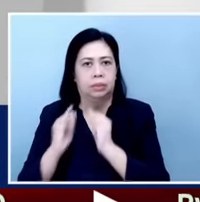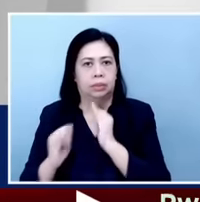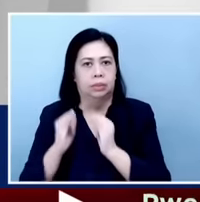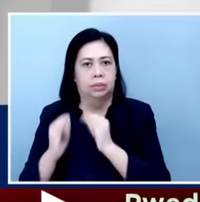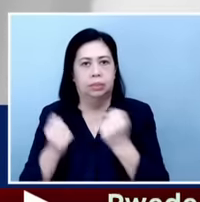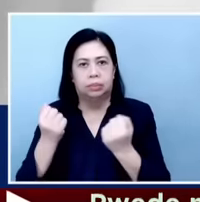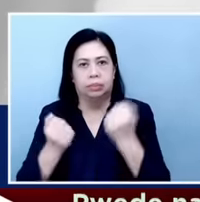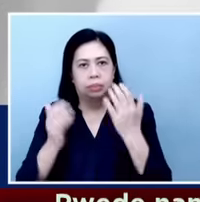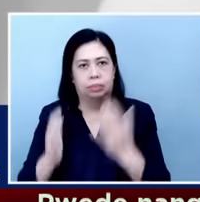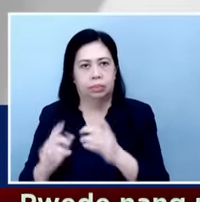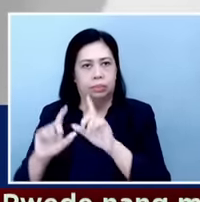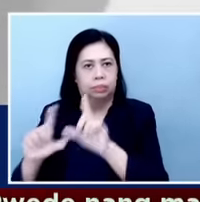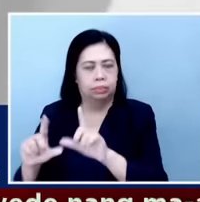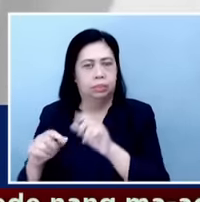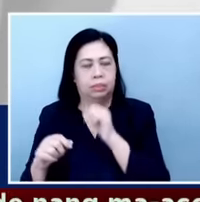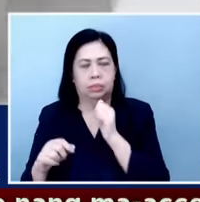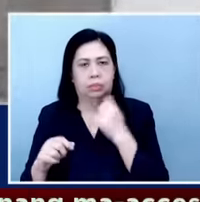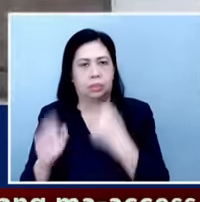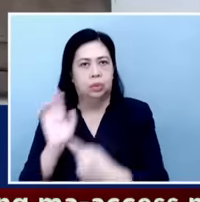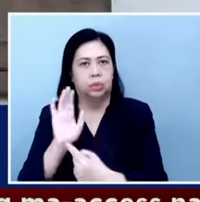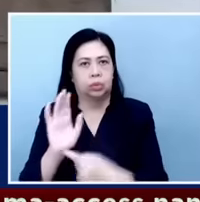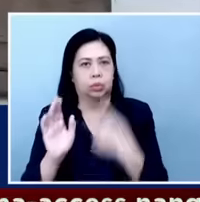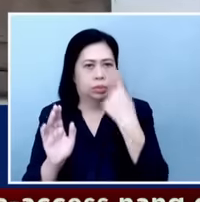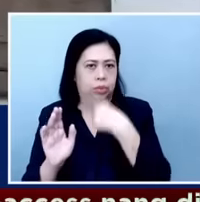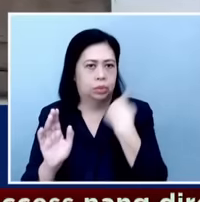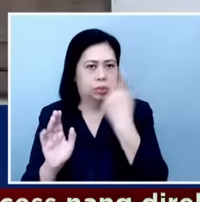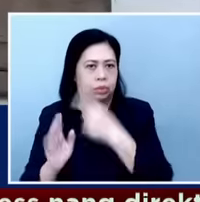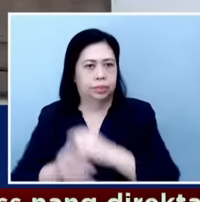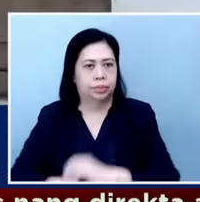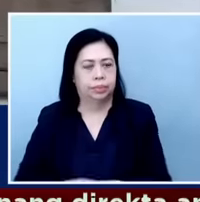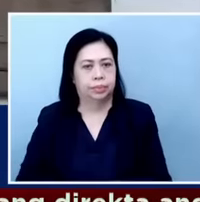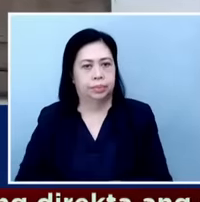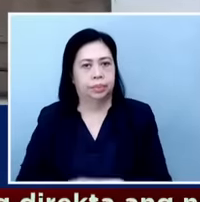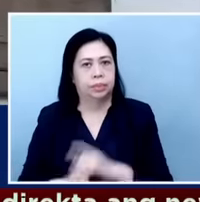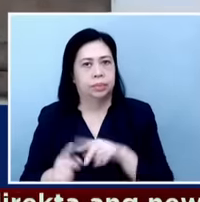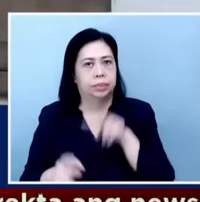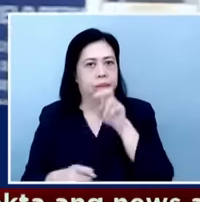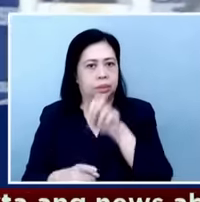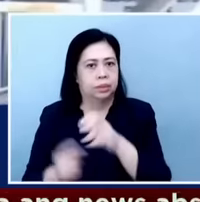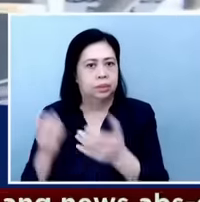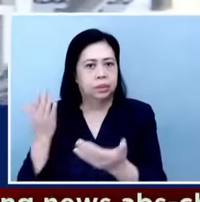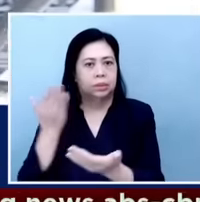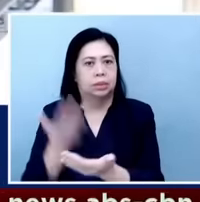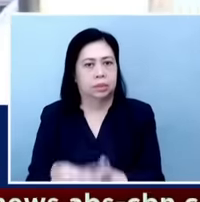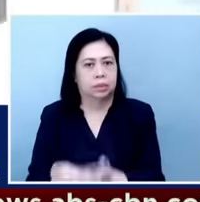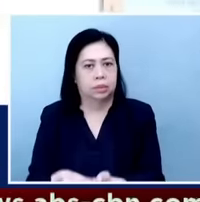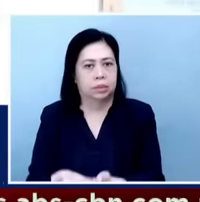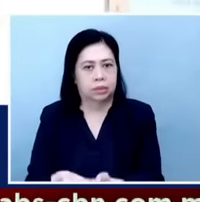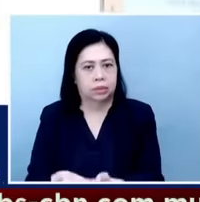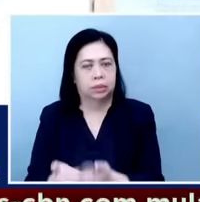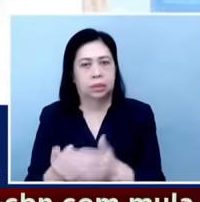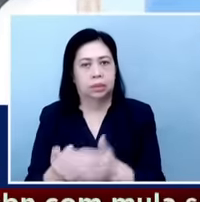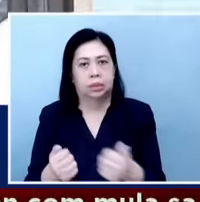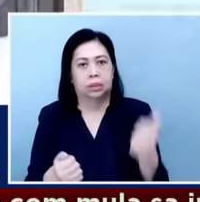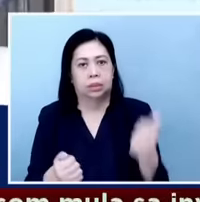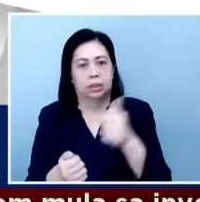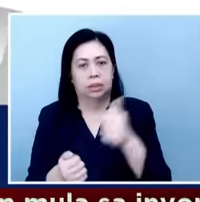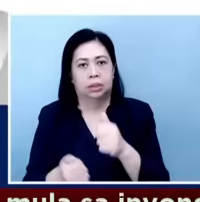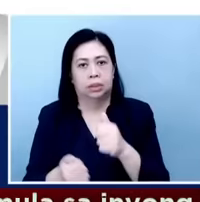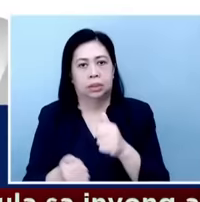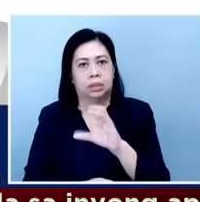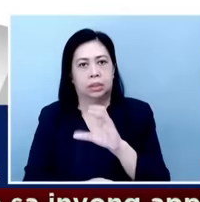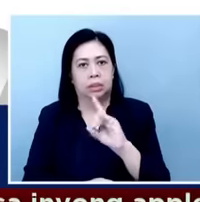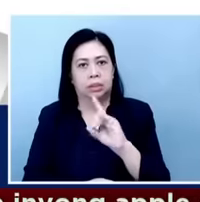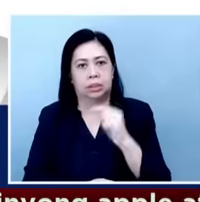Magpantay at di rin siya nagpakita sa media. Pero nakitang dumating sa istasyon ang mga tauhan ng Criminal Investigation and Detection